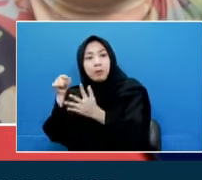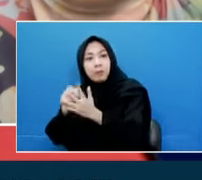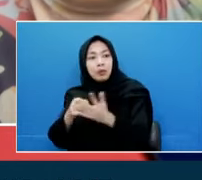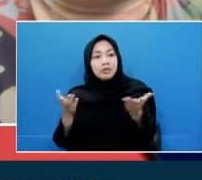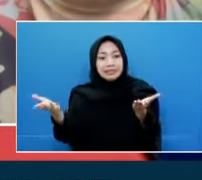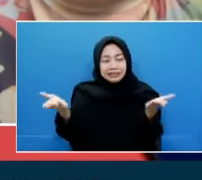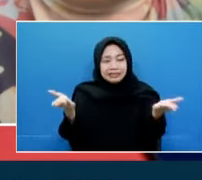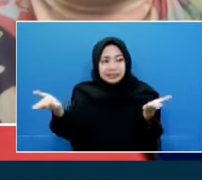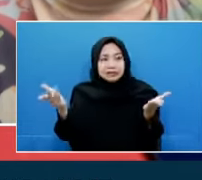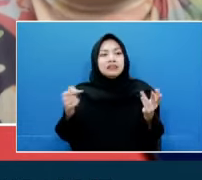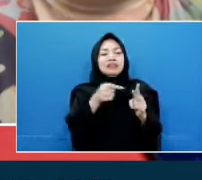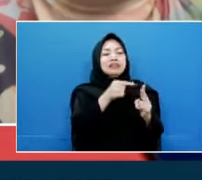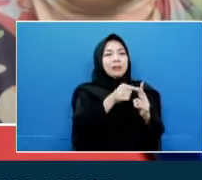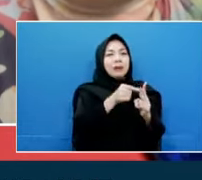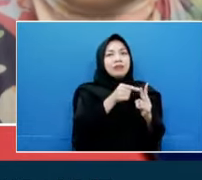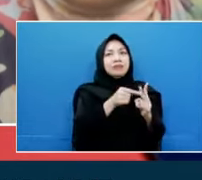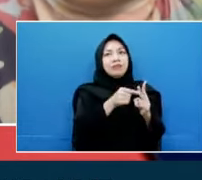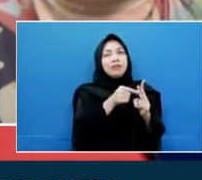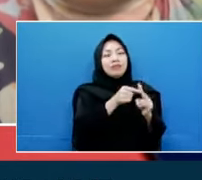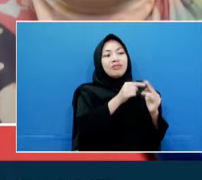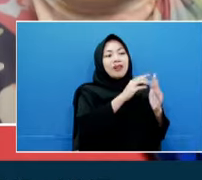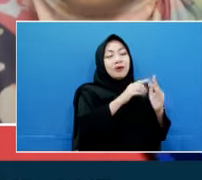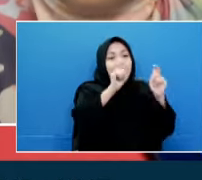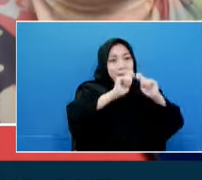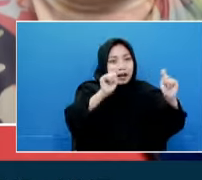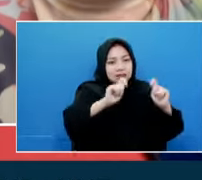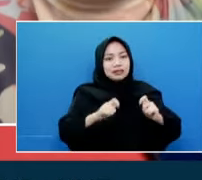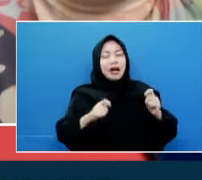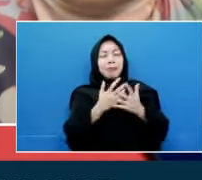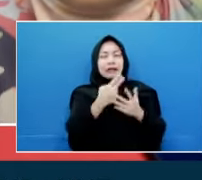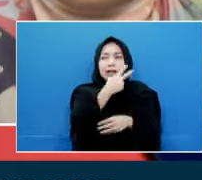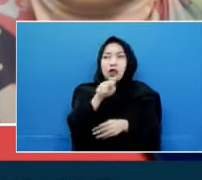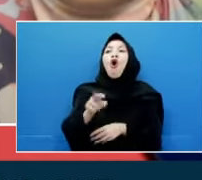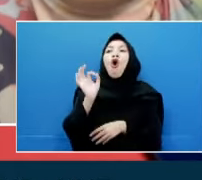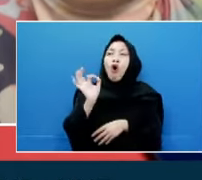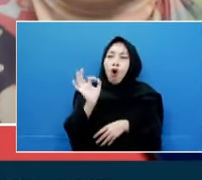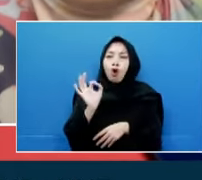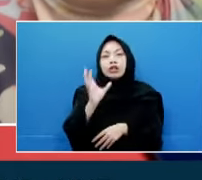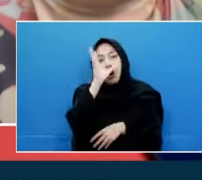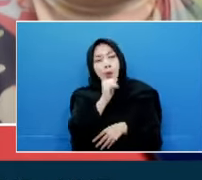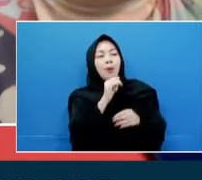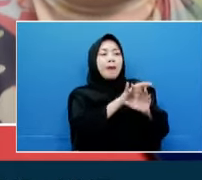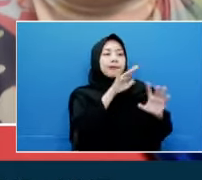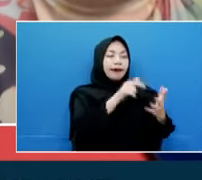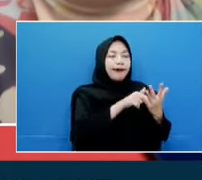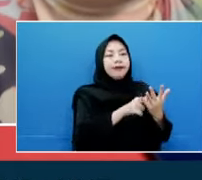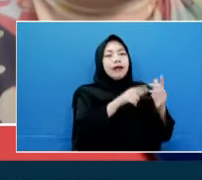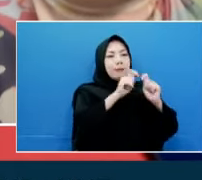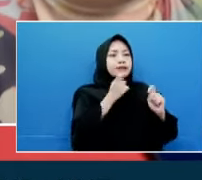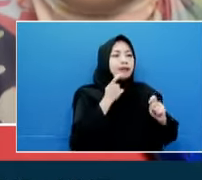kemudian masyarakat itu jadi kemudian Lebih memahami soal konten soal kebutuhan informasi yang berkaitan